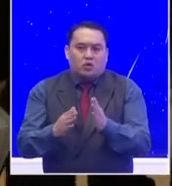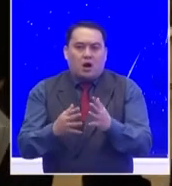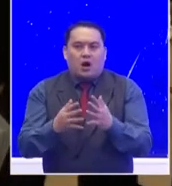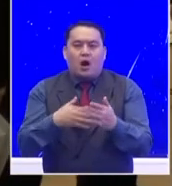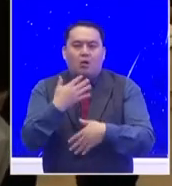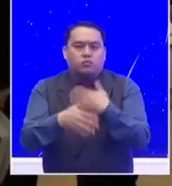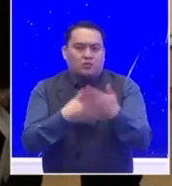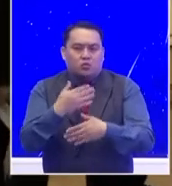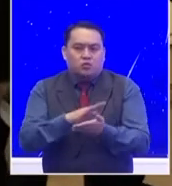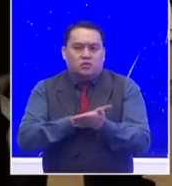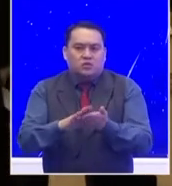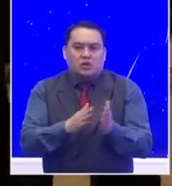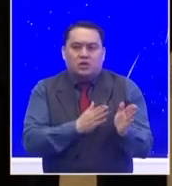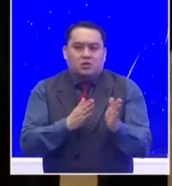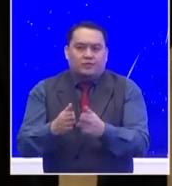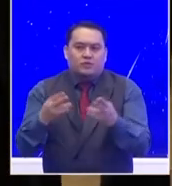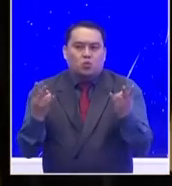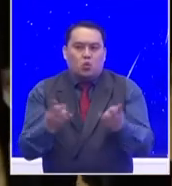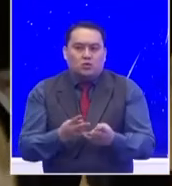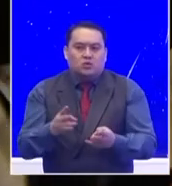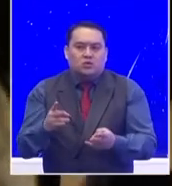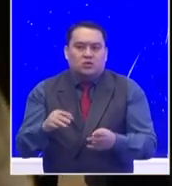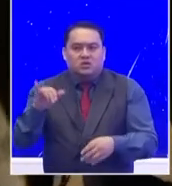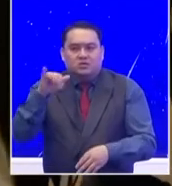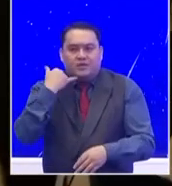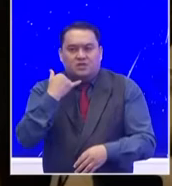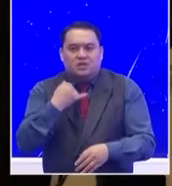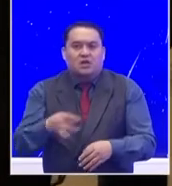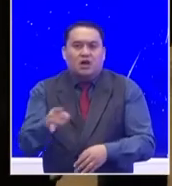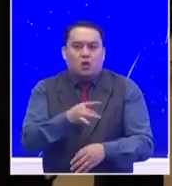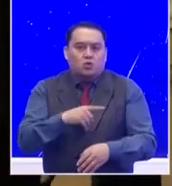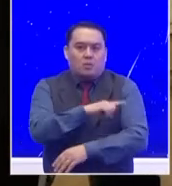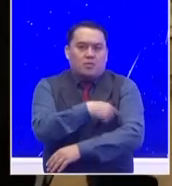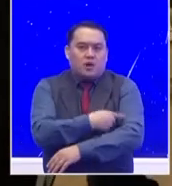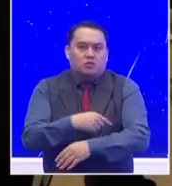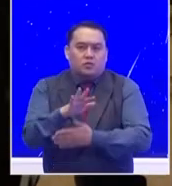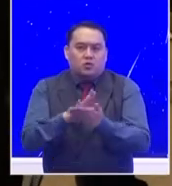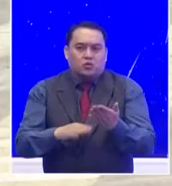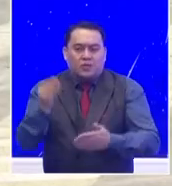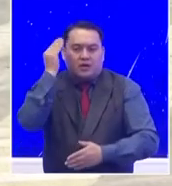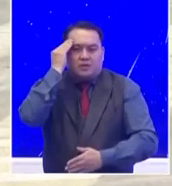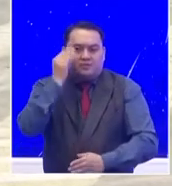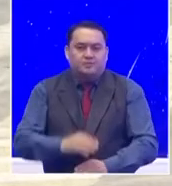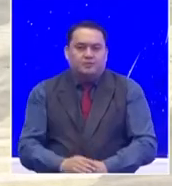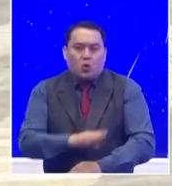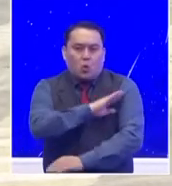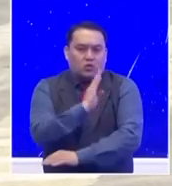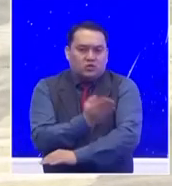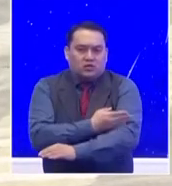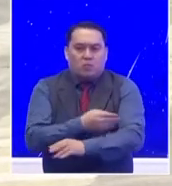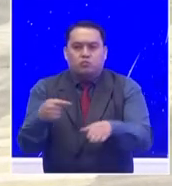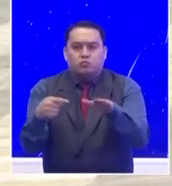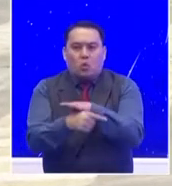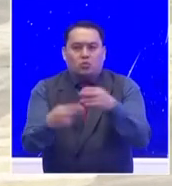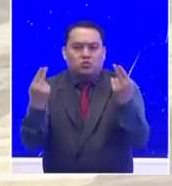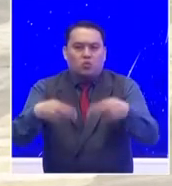обрабатывайтесь. Да, конечно. Здесь, да, сразу связывайтесь с районной полиции, они дальше уже примут меры. Усилен контроль и на пропускном